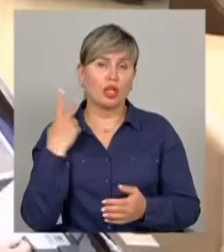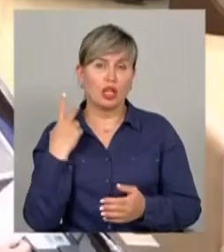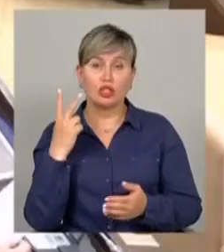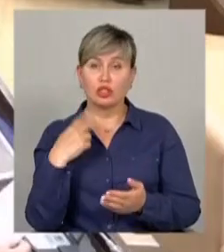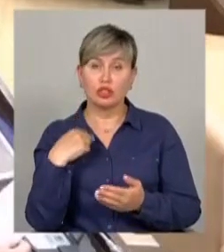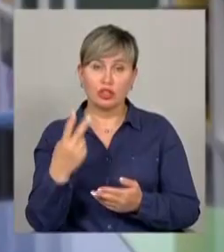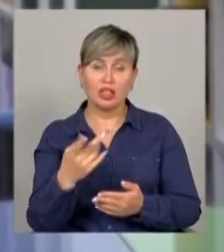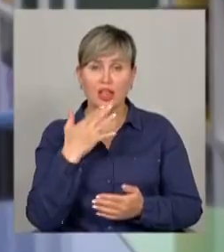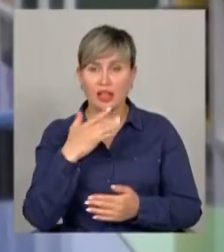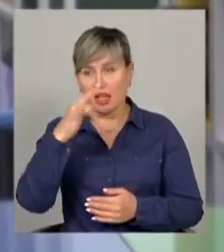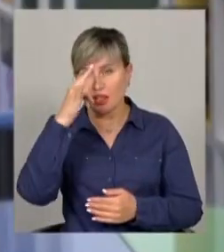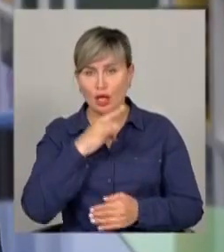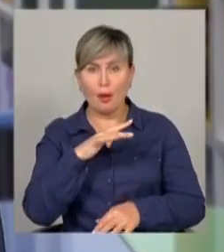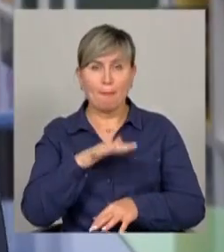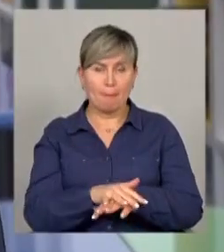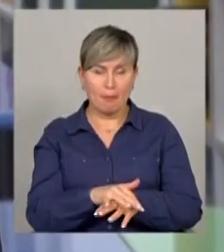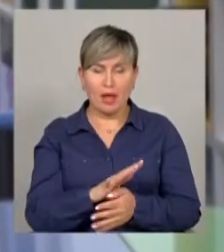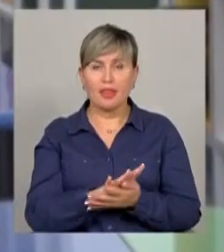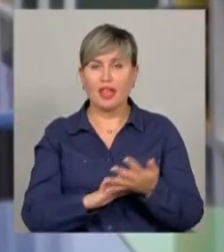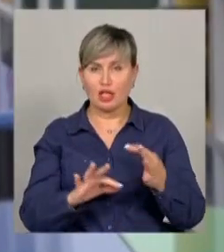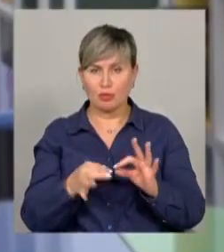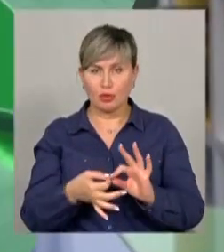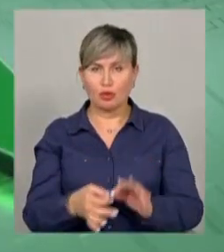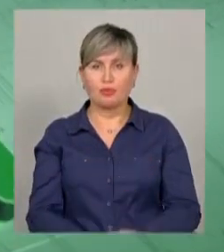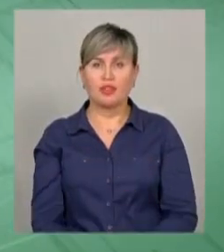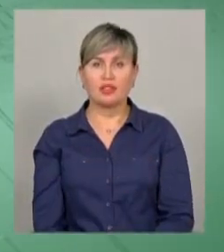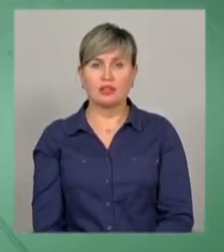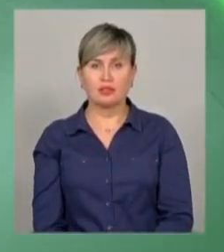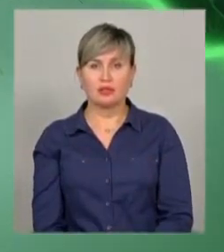иностранцы отечественным банкам, расскажу я, Даля Насипова.